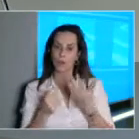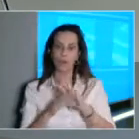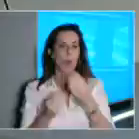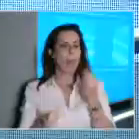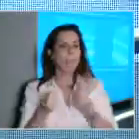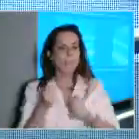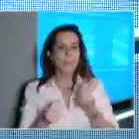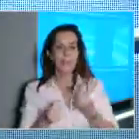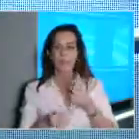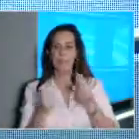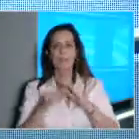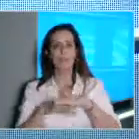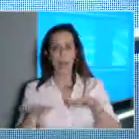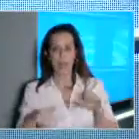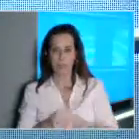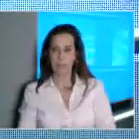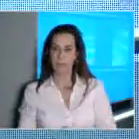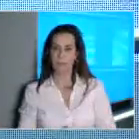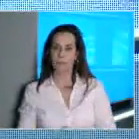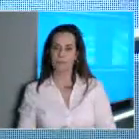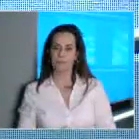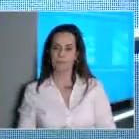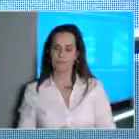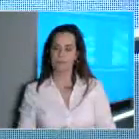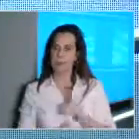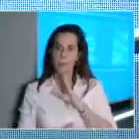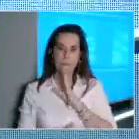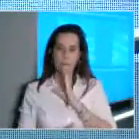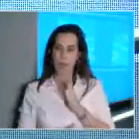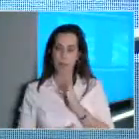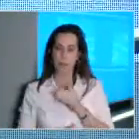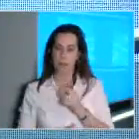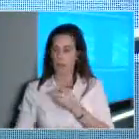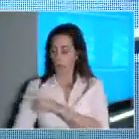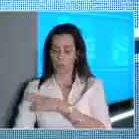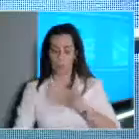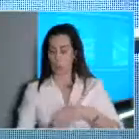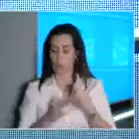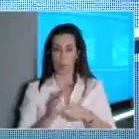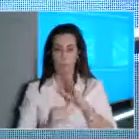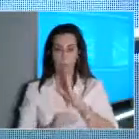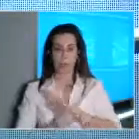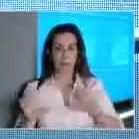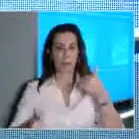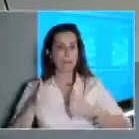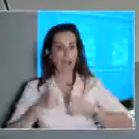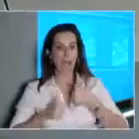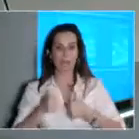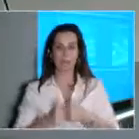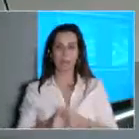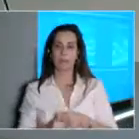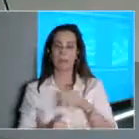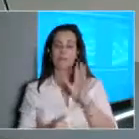מין, פדופיליה וכולי. רק שהבעיה פה שהמערכת הזאת שהמשטרה רוצה לקנות היא בלי מכרז. וגם